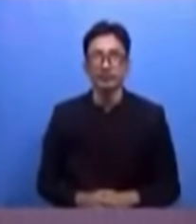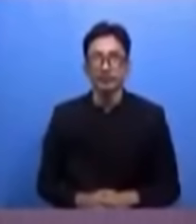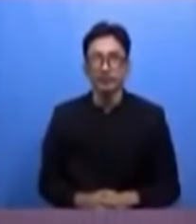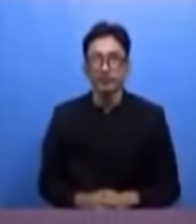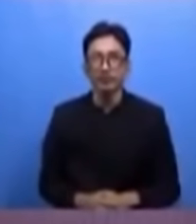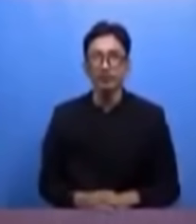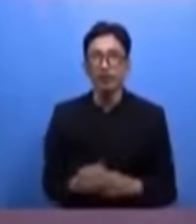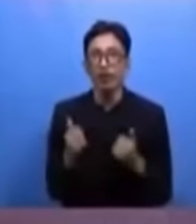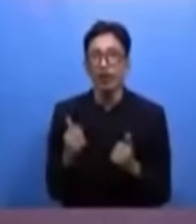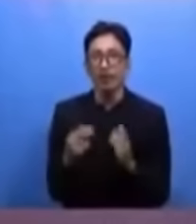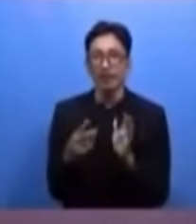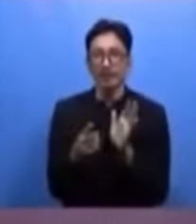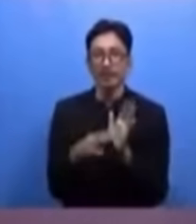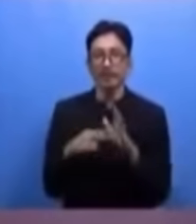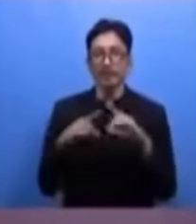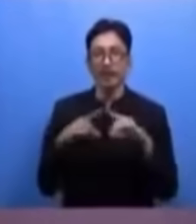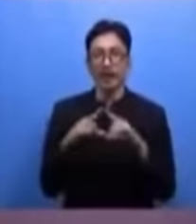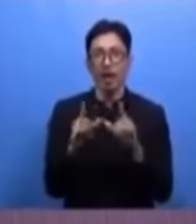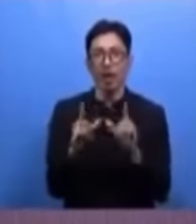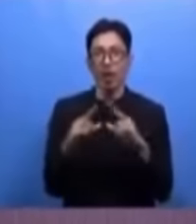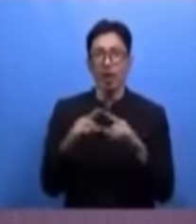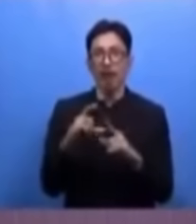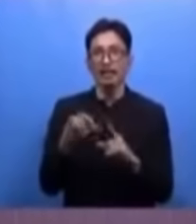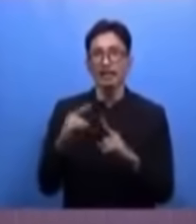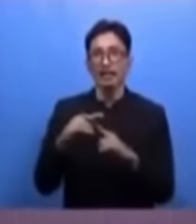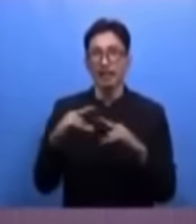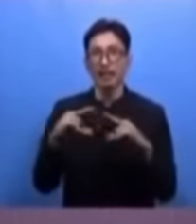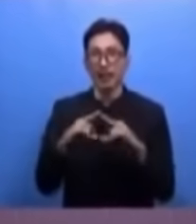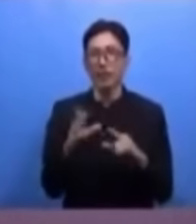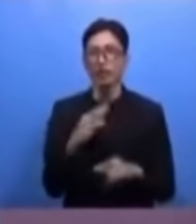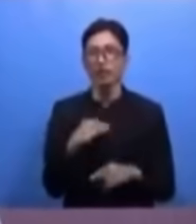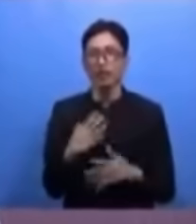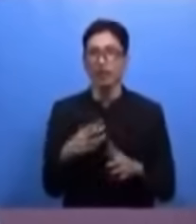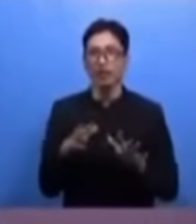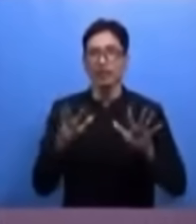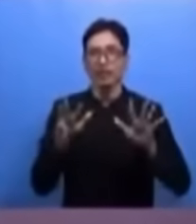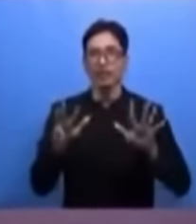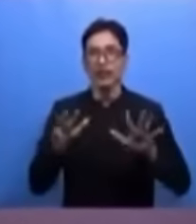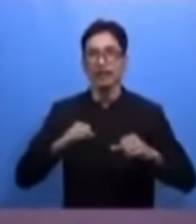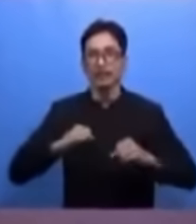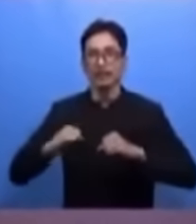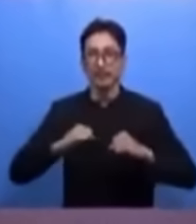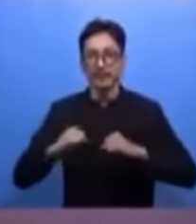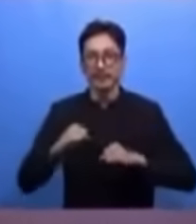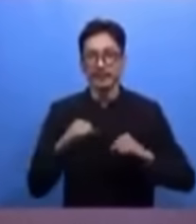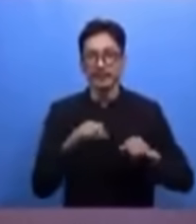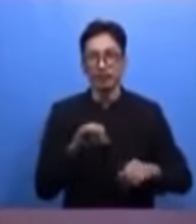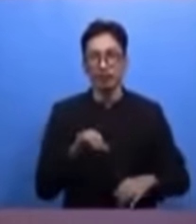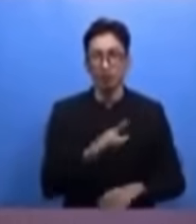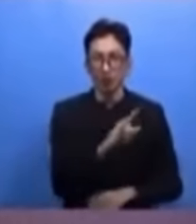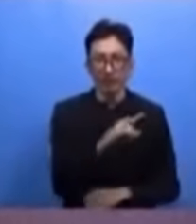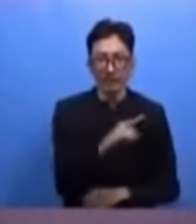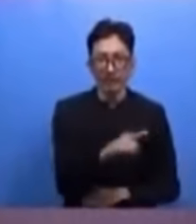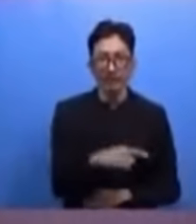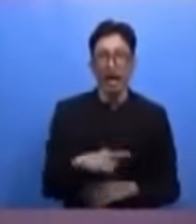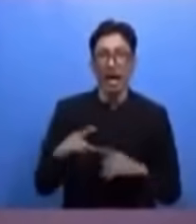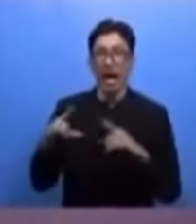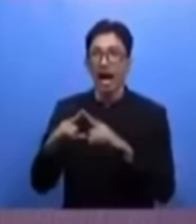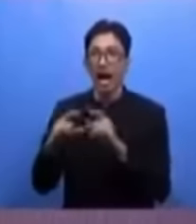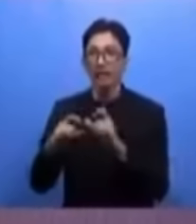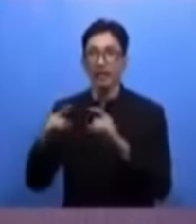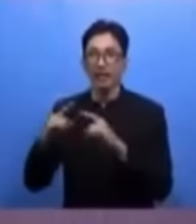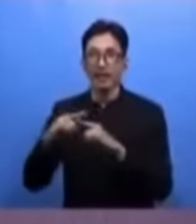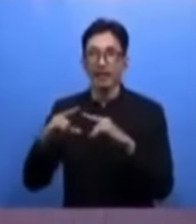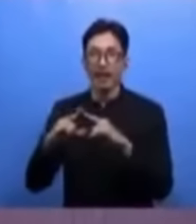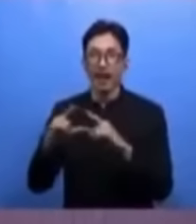Nawacita itu berarti 9 misinya Bapak Presiden Jokowi, dan astacita itu 8 misinya